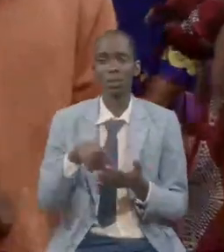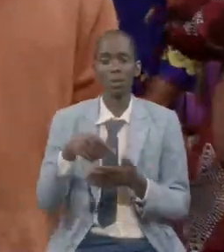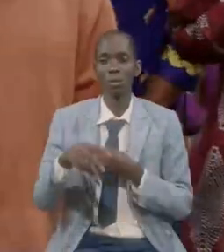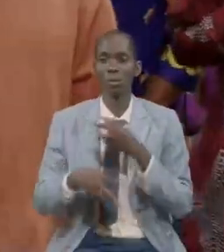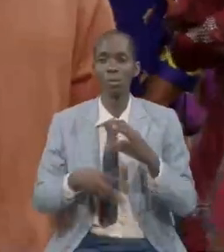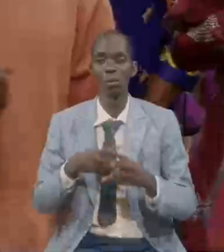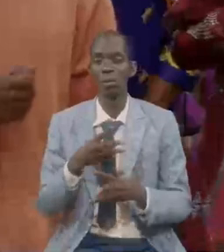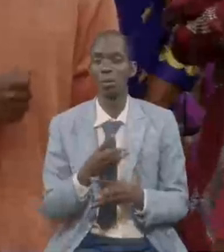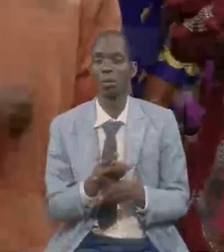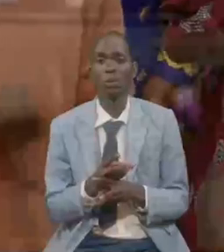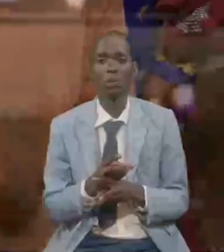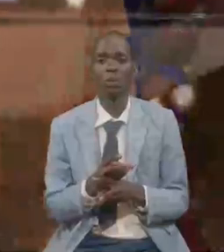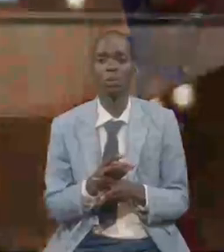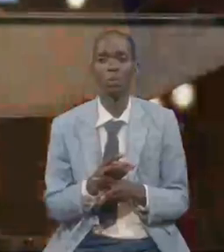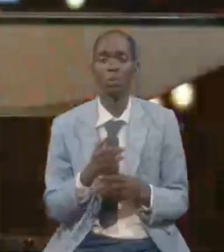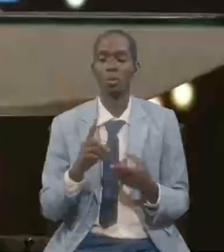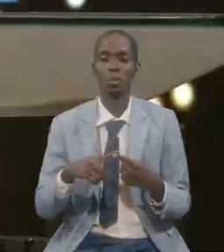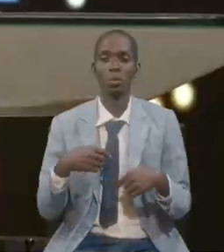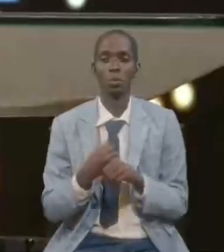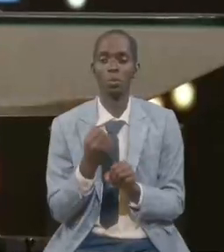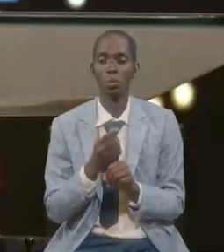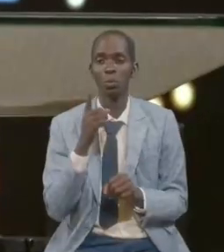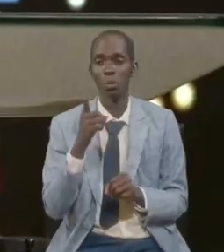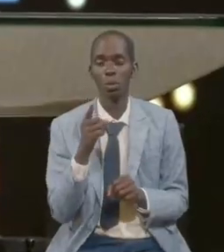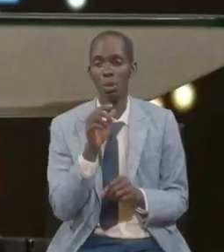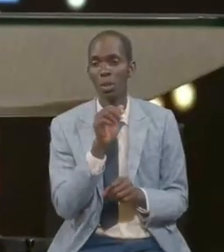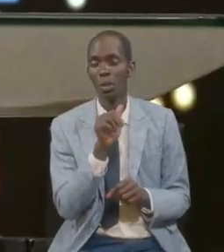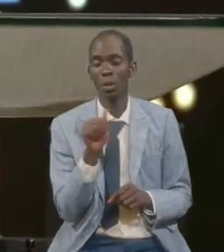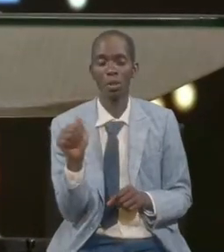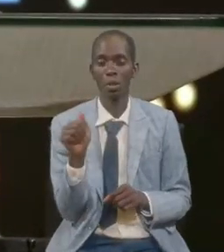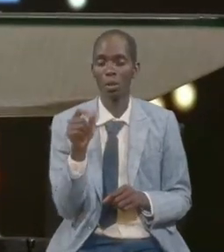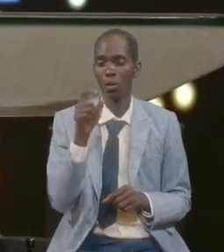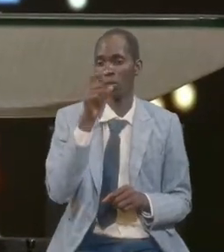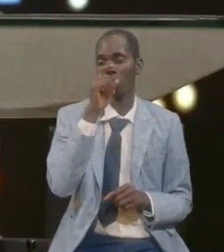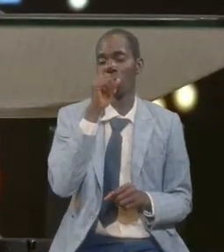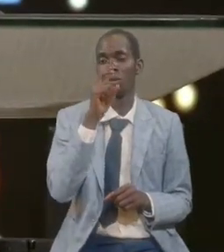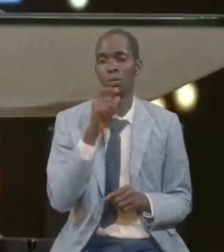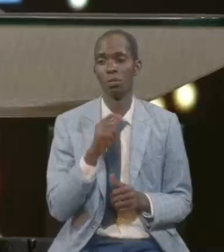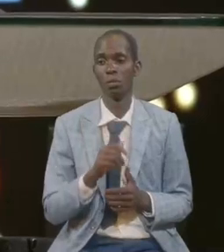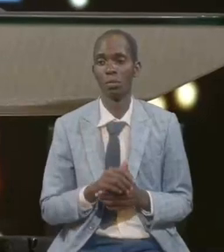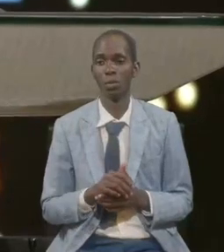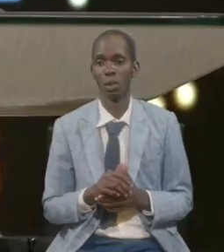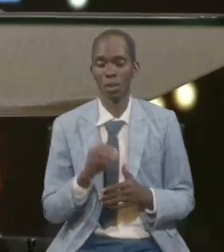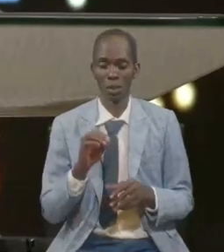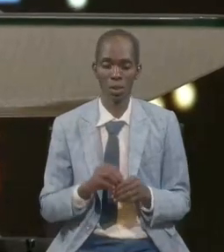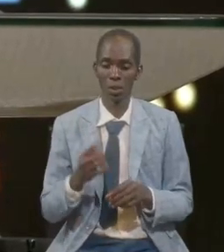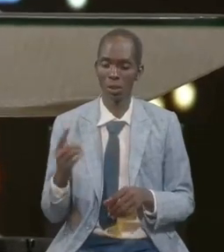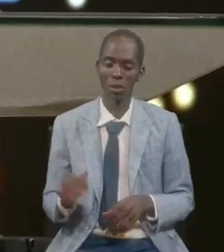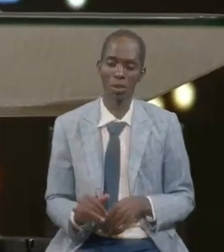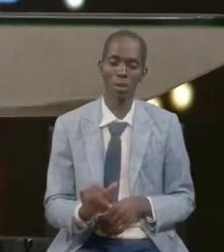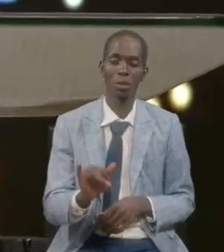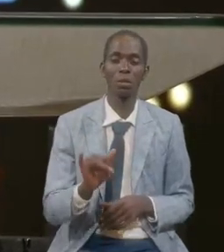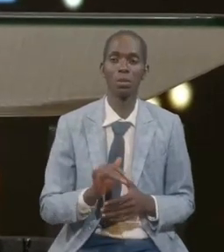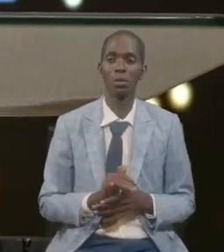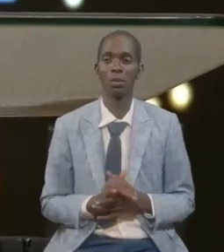concentration sur les choses de ce monde de faire de vous un insensé